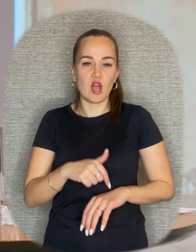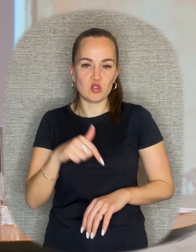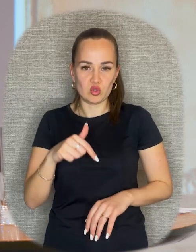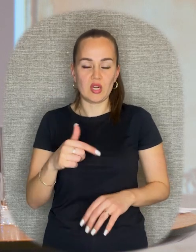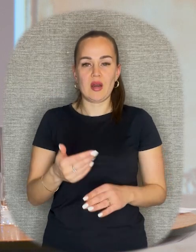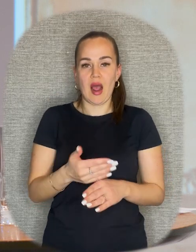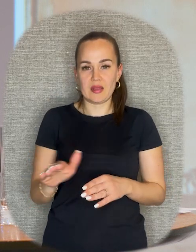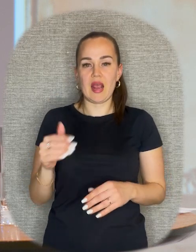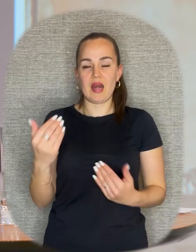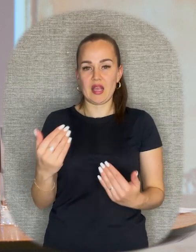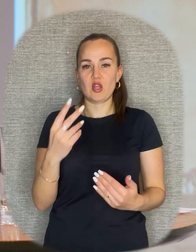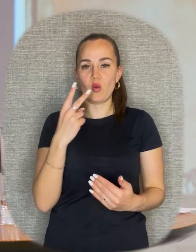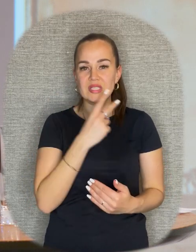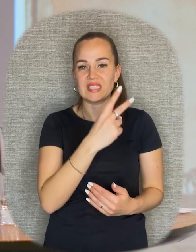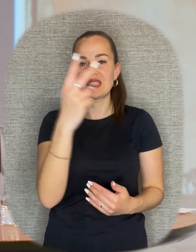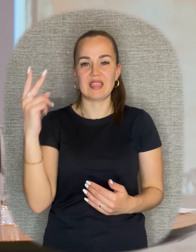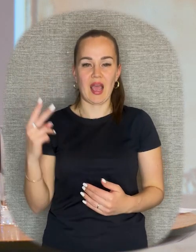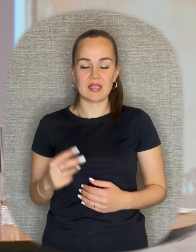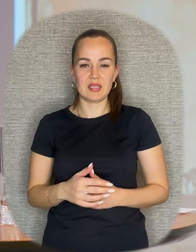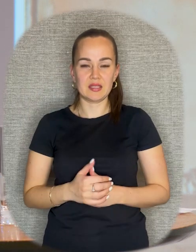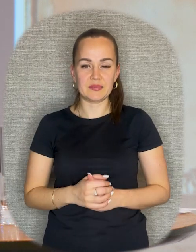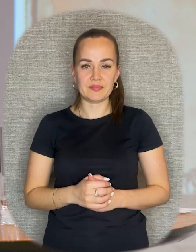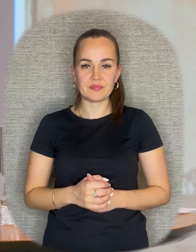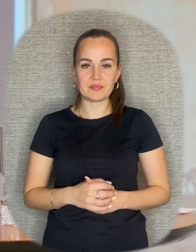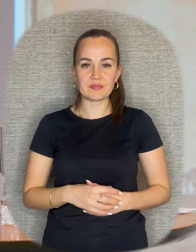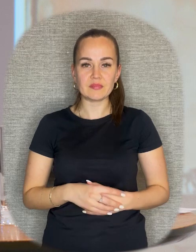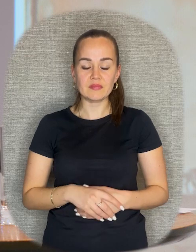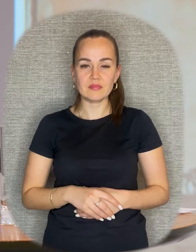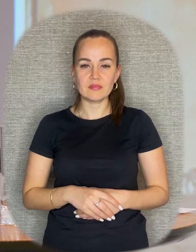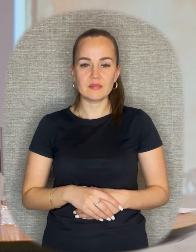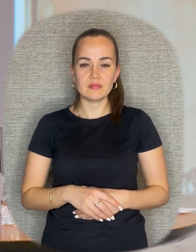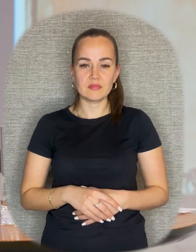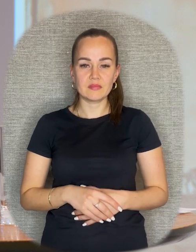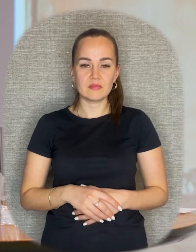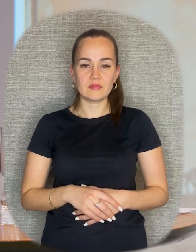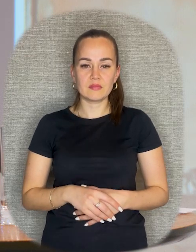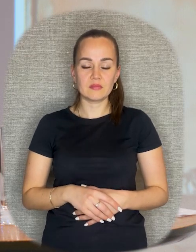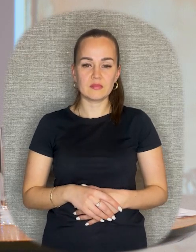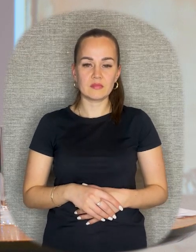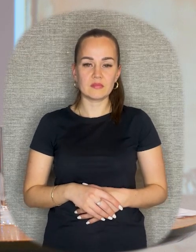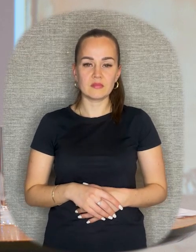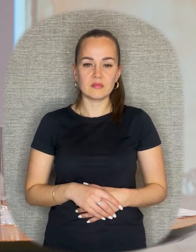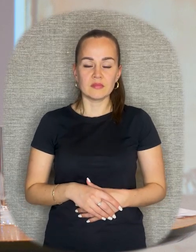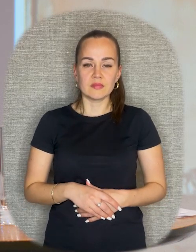ощущениях отдельных её Созидателей очень люблю цитировать современников были безумно остроумные